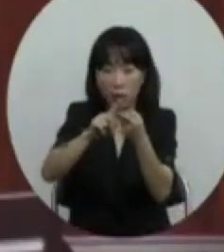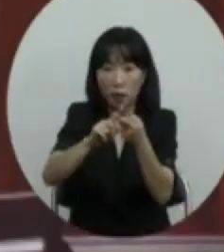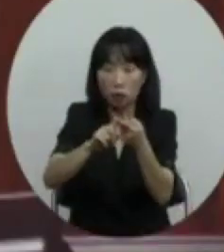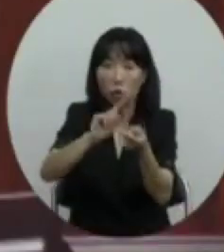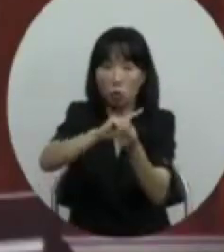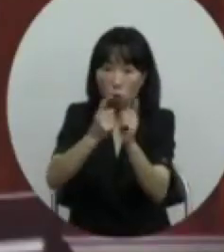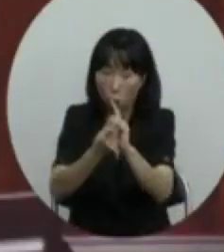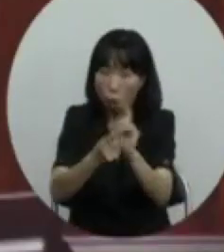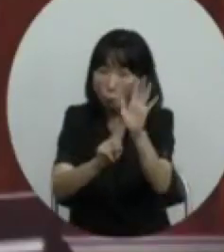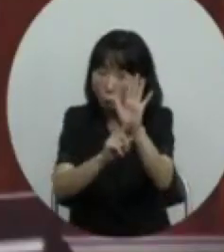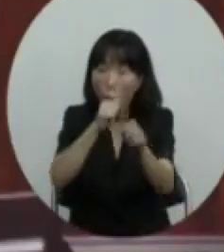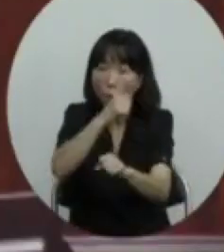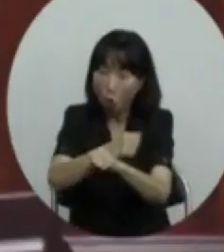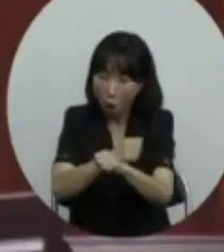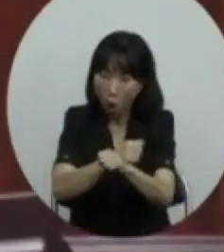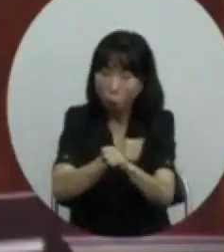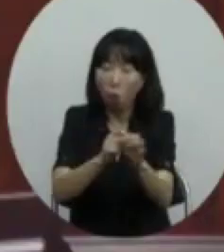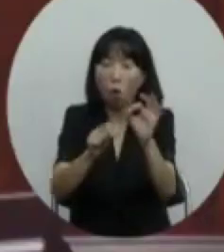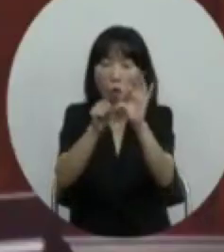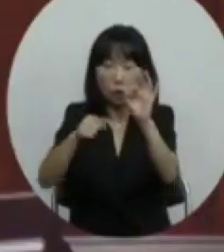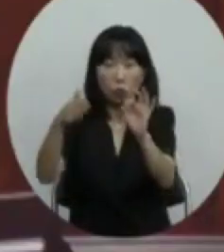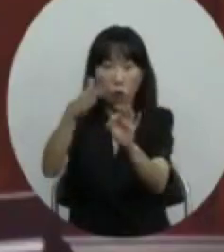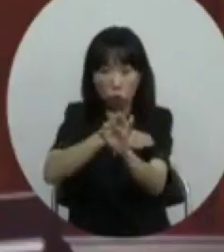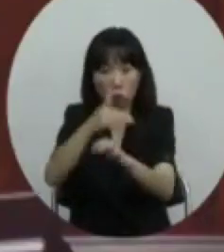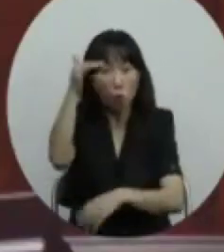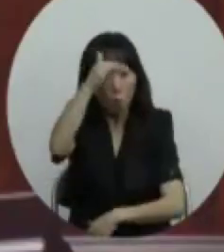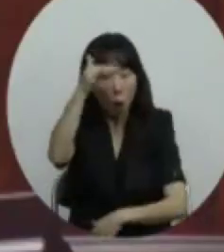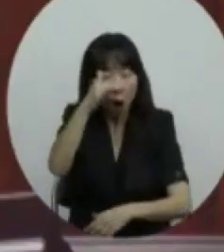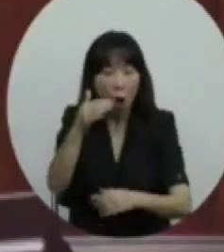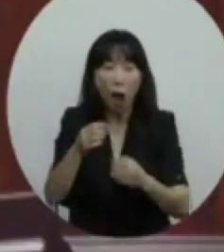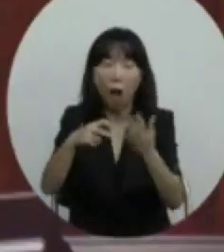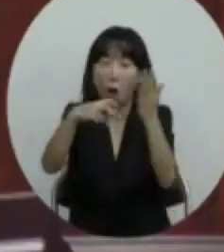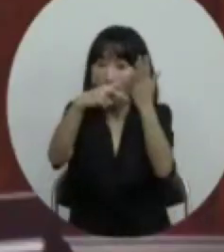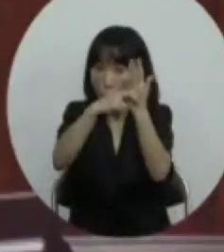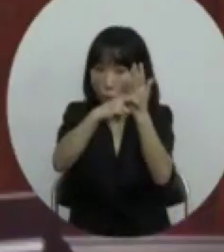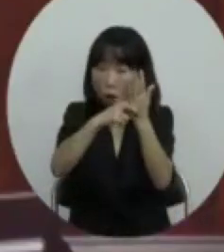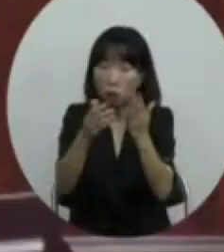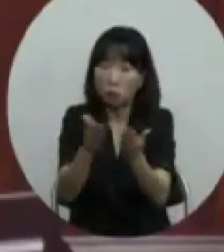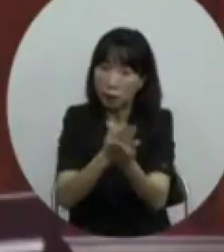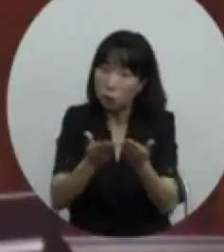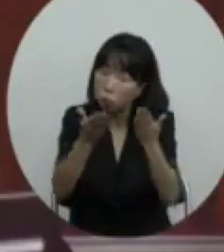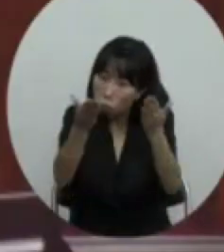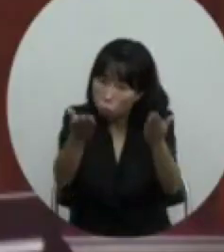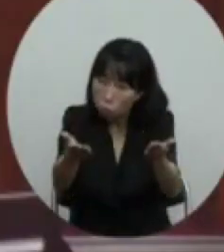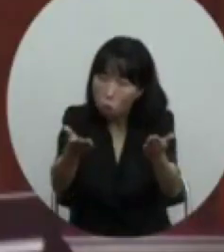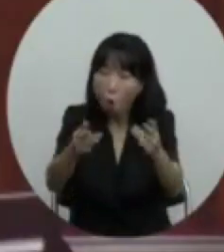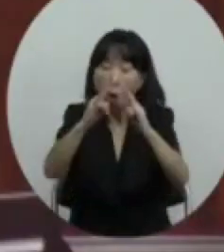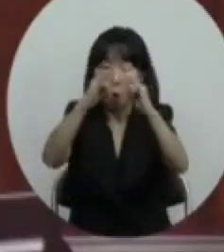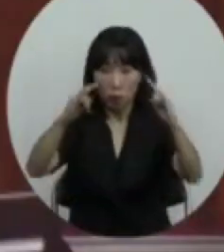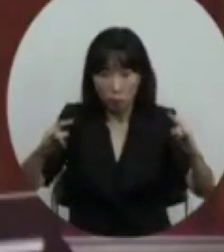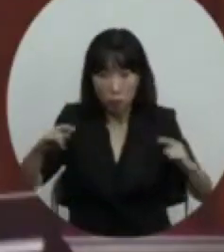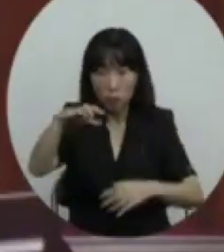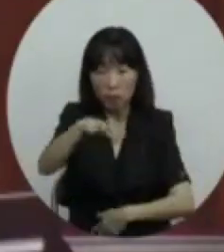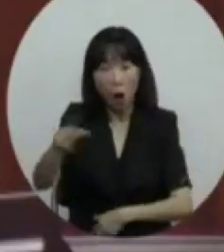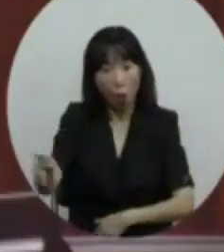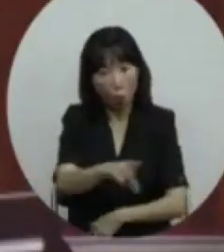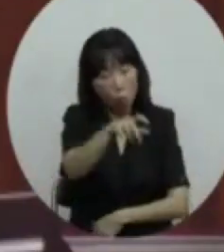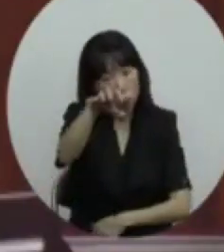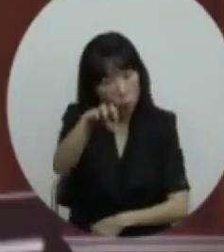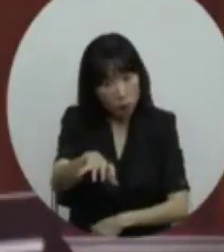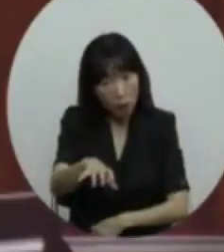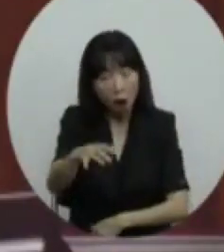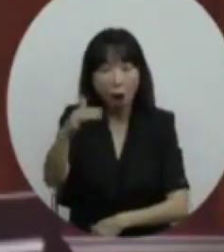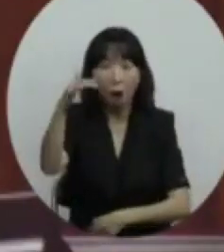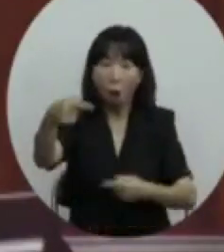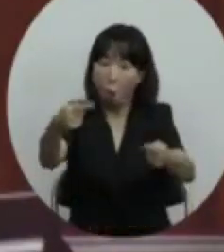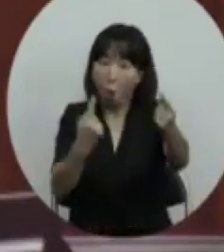오는 10월부터는 여주 관광 상품권을 지급할 계획으로 캠핑장과 골프장